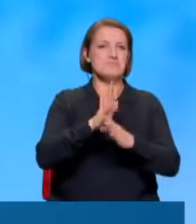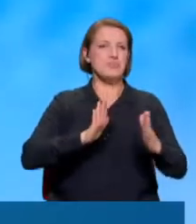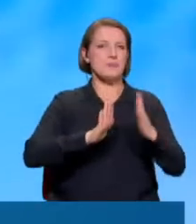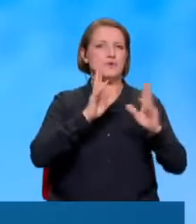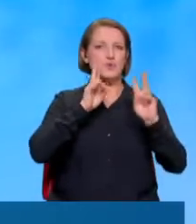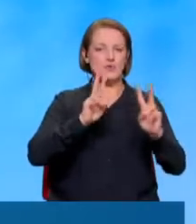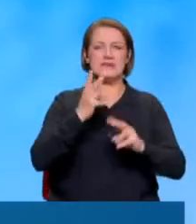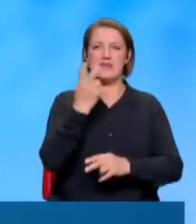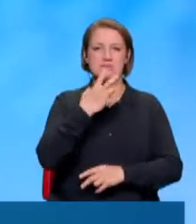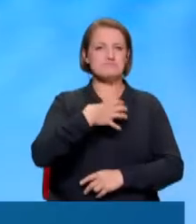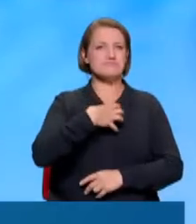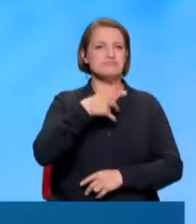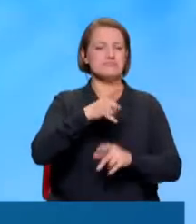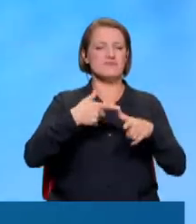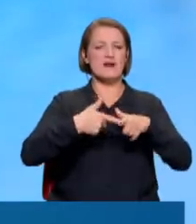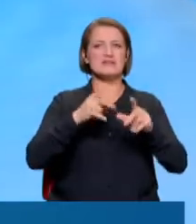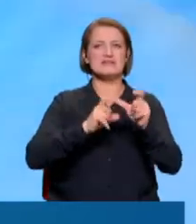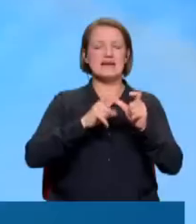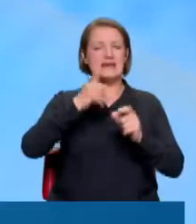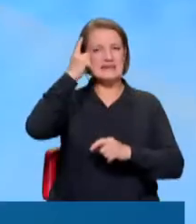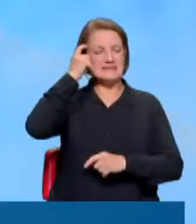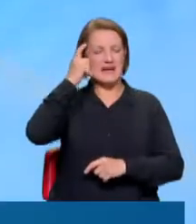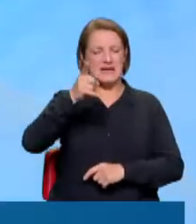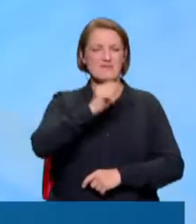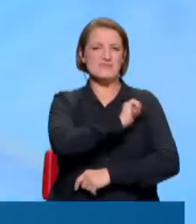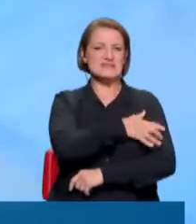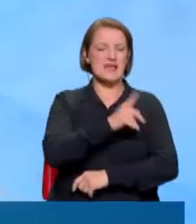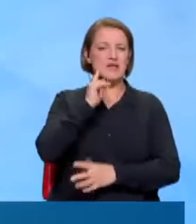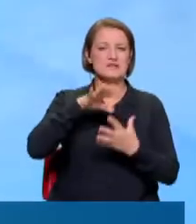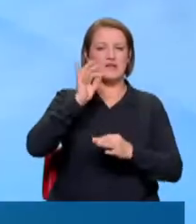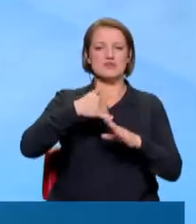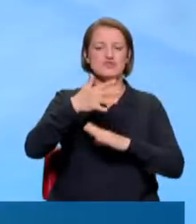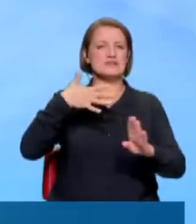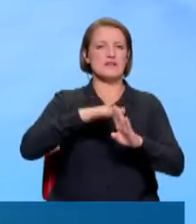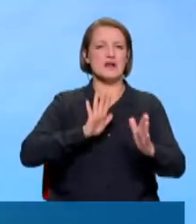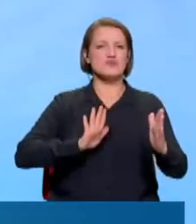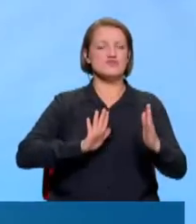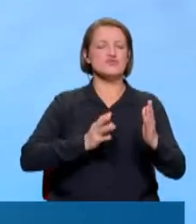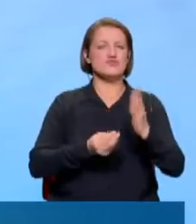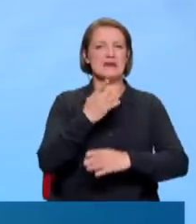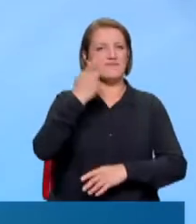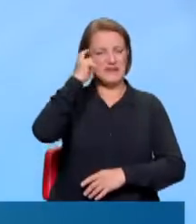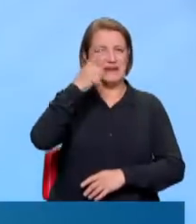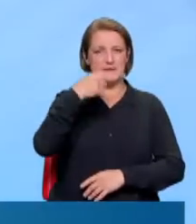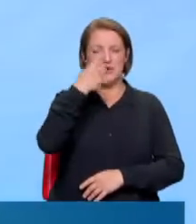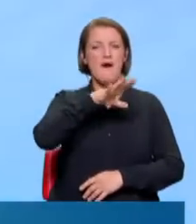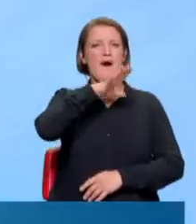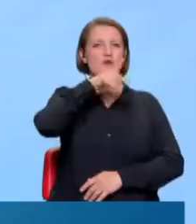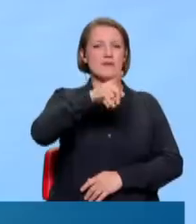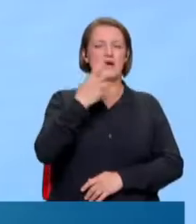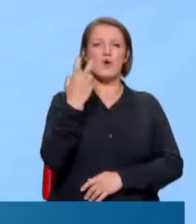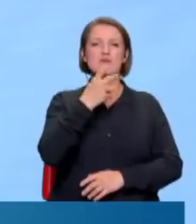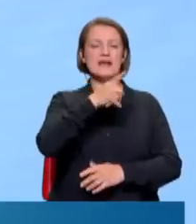sanatçımız Fazıl Say İsrail'in Filistin'deki insanlık dışı saldırılarına karşı çıkan fikirlerinden dolayı Avrupa'daki